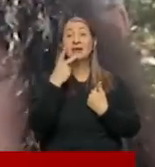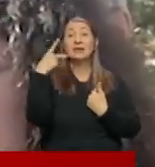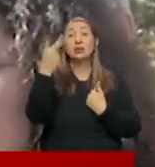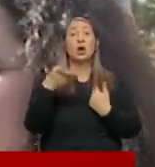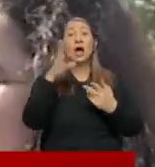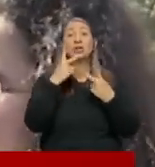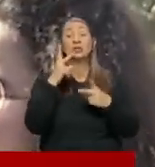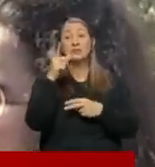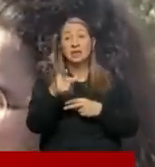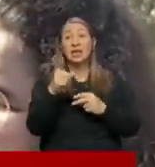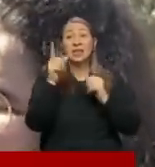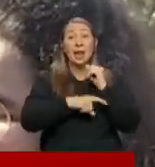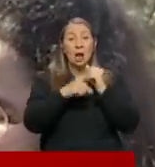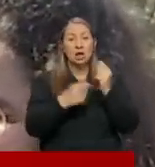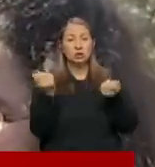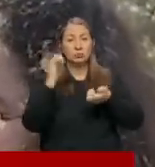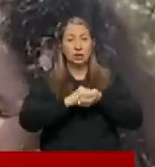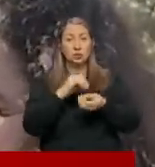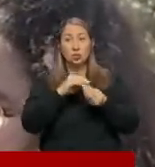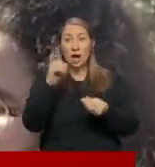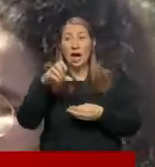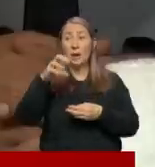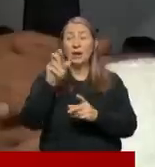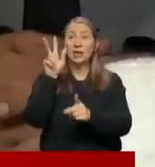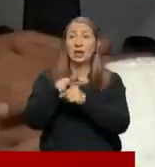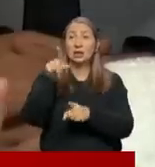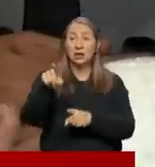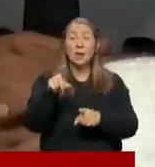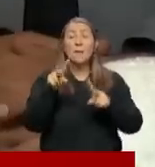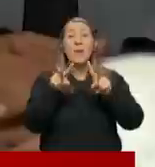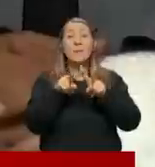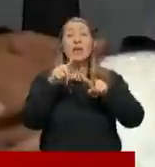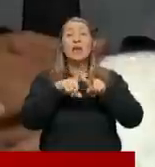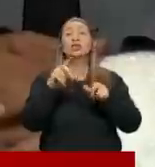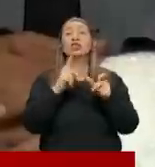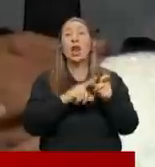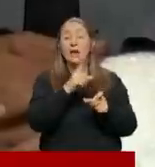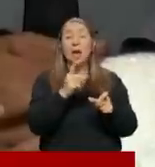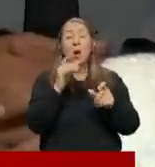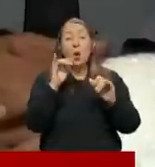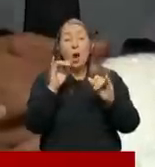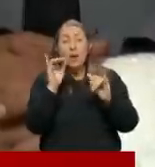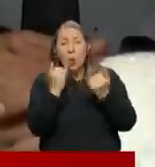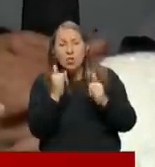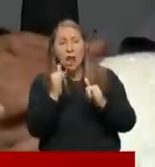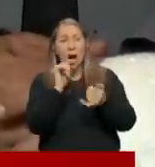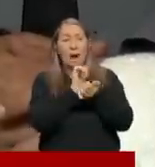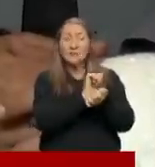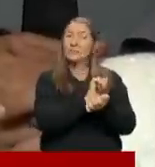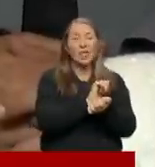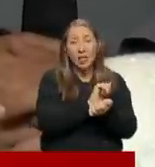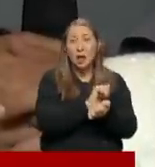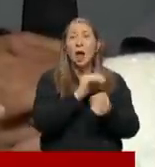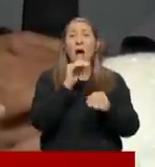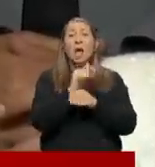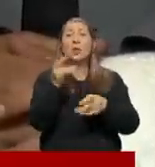sonraki açıklaması. Terörle işbirliğiyle suçladığı AK Parti'ye katıldı. Mehmet Ali Çelebi kumpaslarla hapis yattığı, bazıları